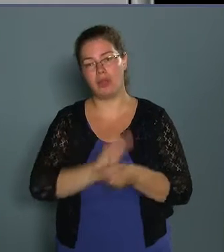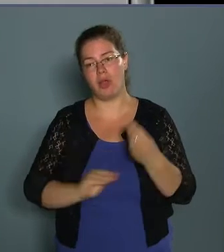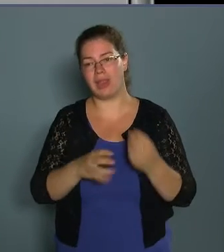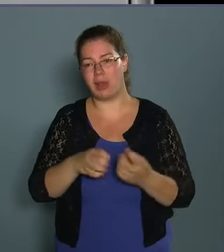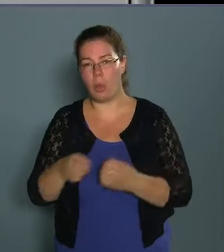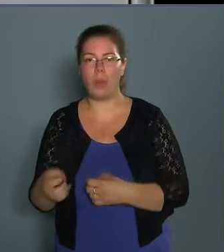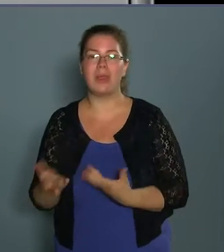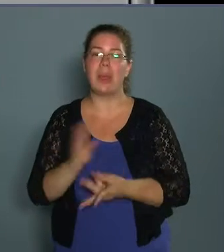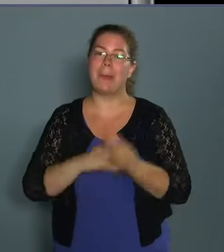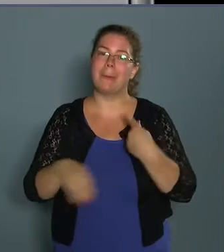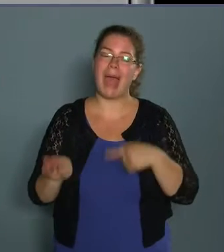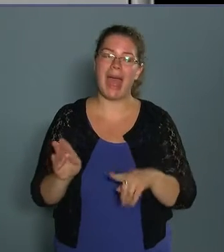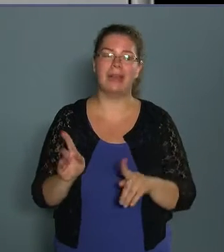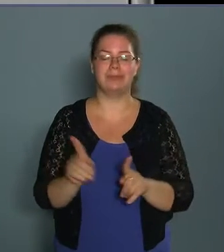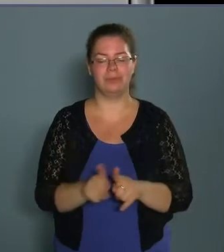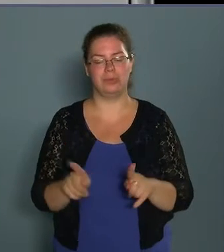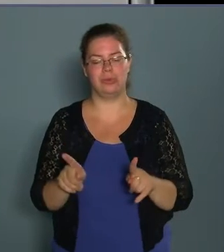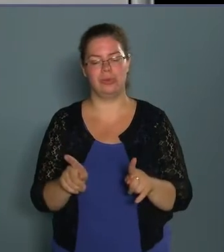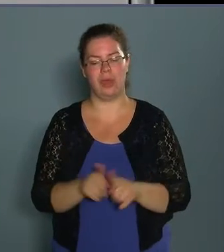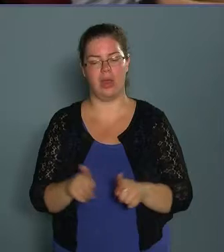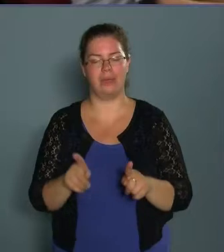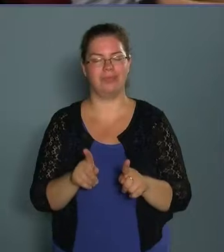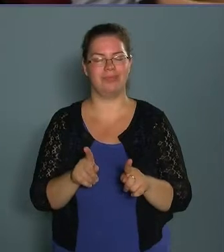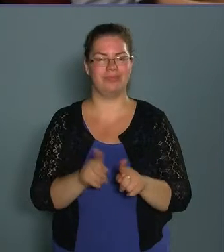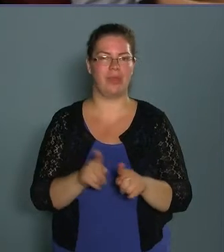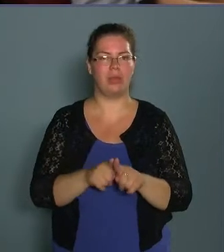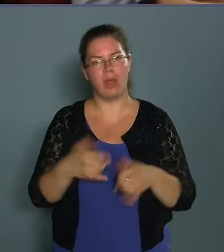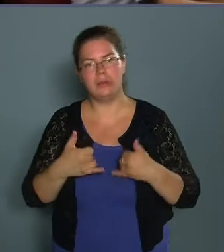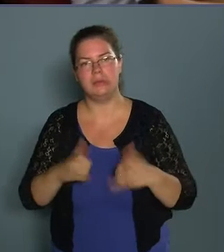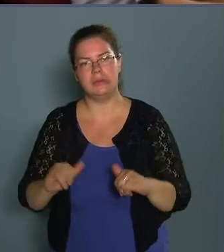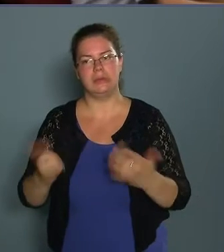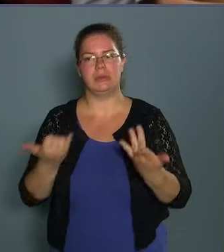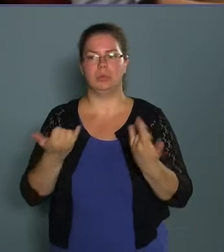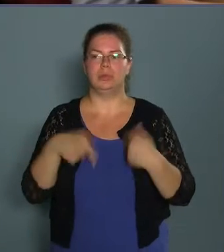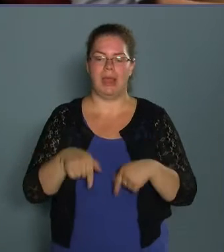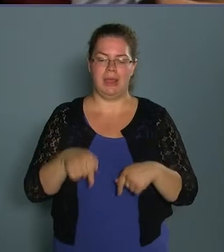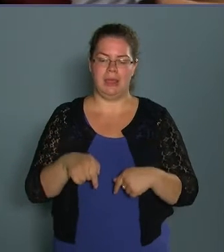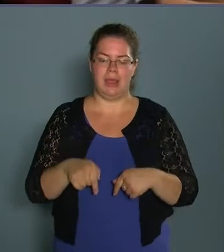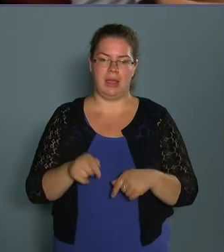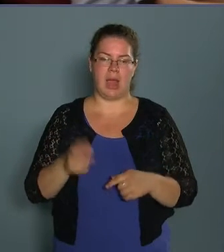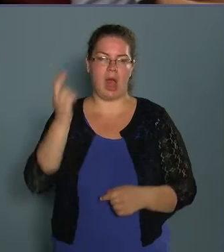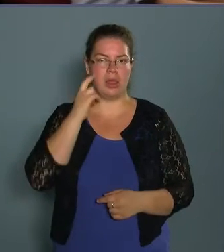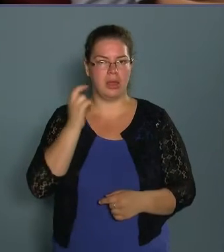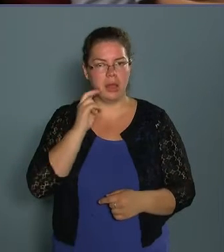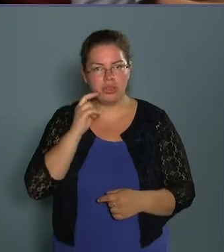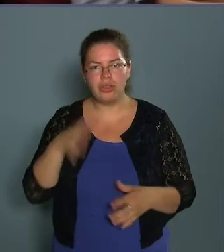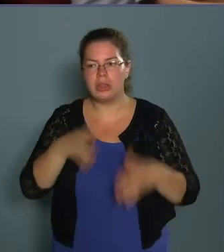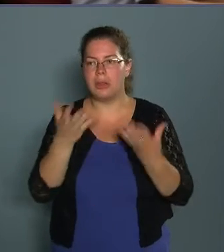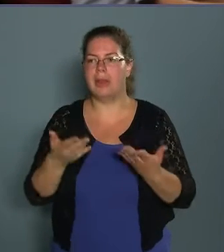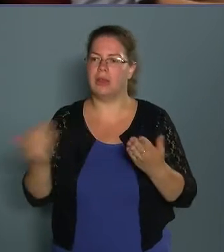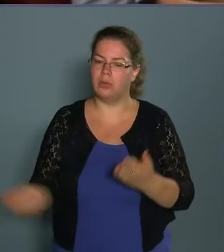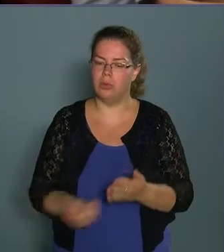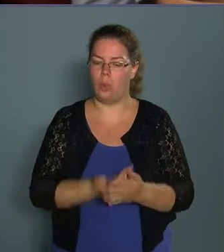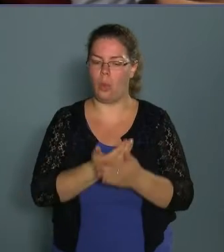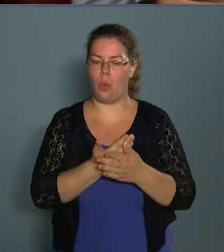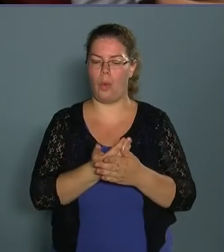azért húzódik el, mert ugyan azzal indult ennek a létesítménynek a